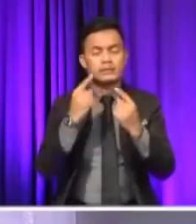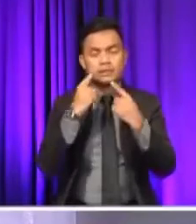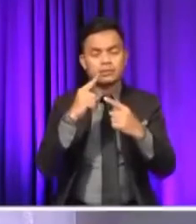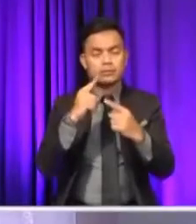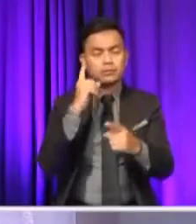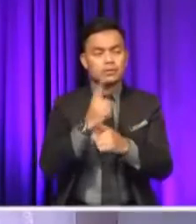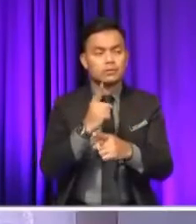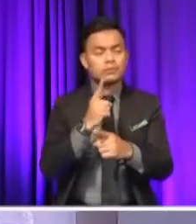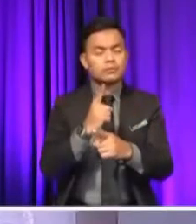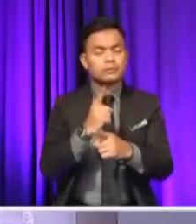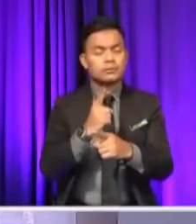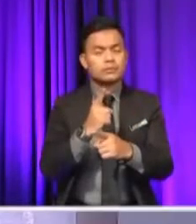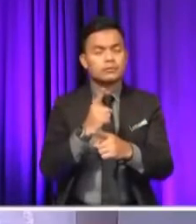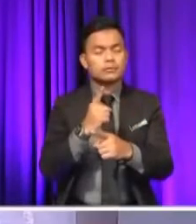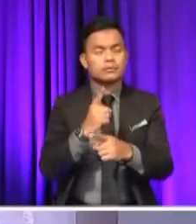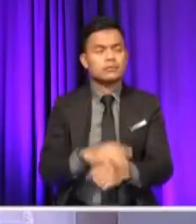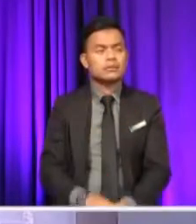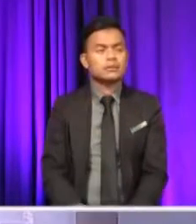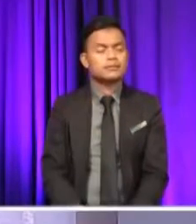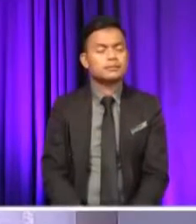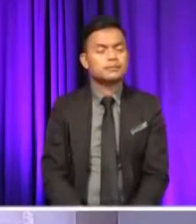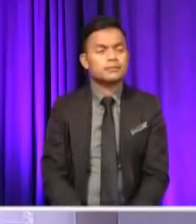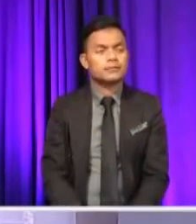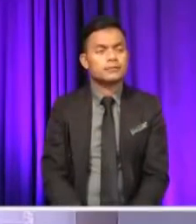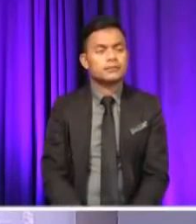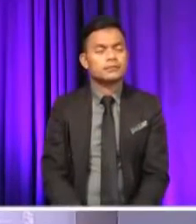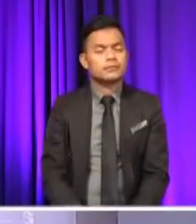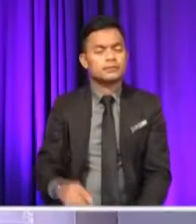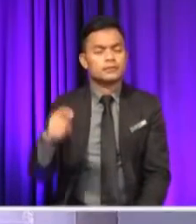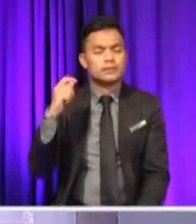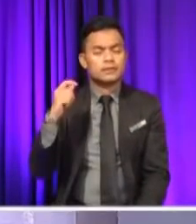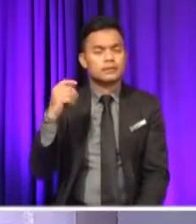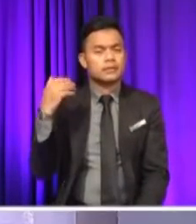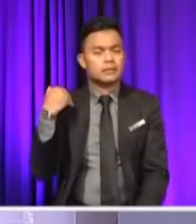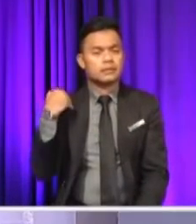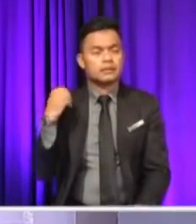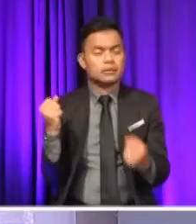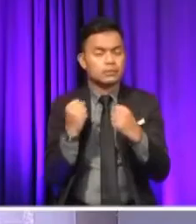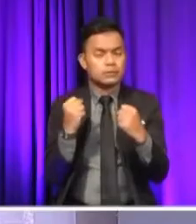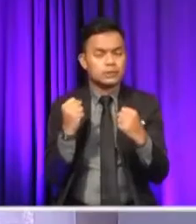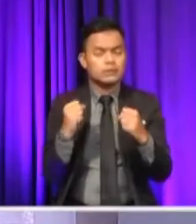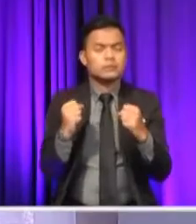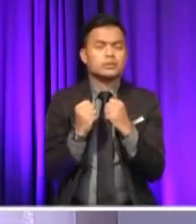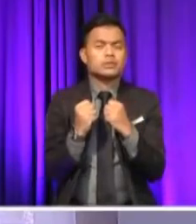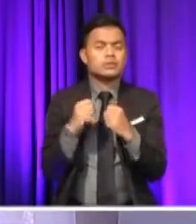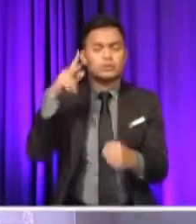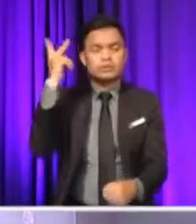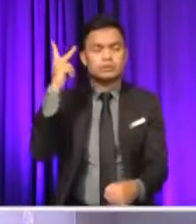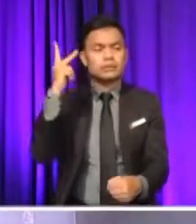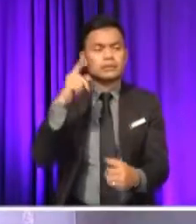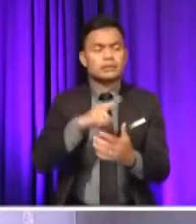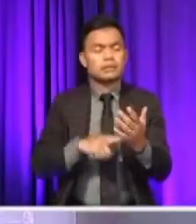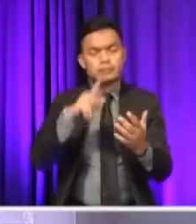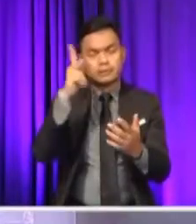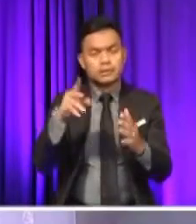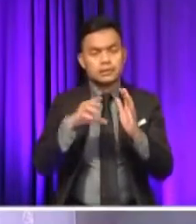betul. Cuma cikgu, kalau saya lihat di sini contoh penyongsang tadi kan, ada di penghawa dingin, ada di peti sejuk, kipas. Jadi apakah contoh